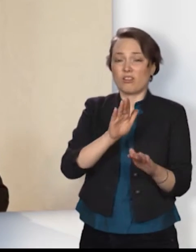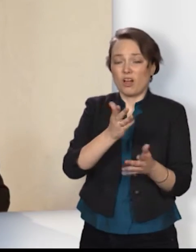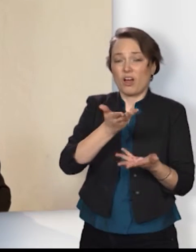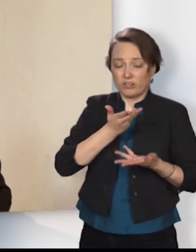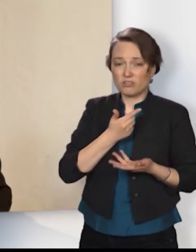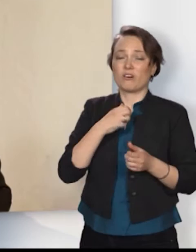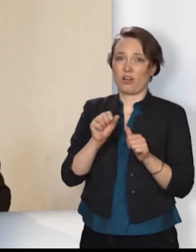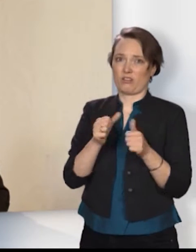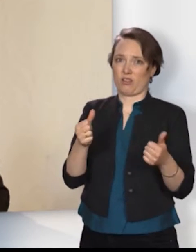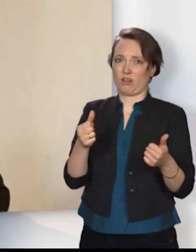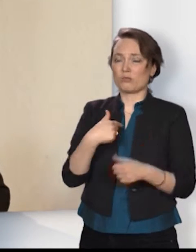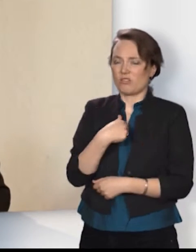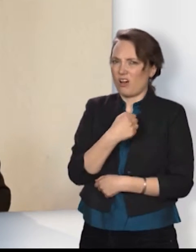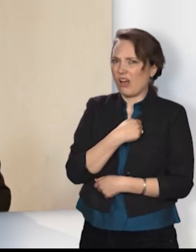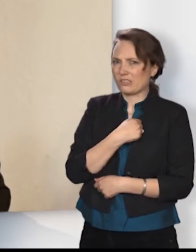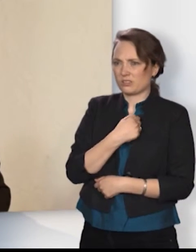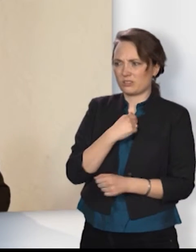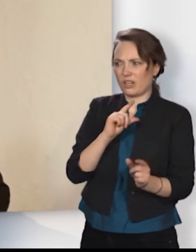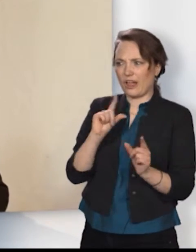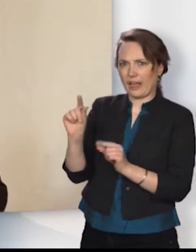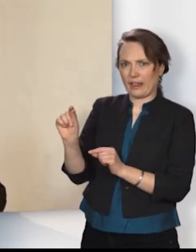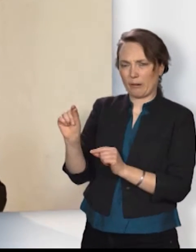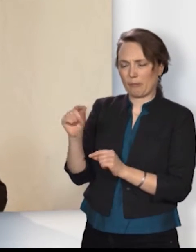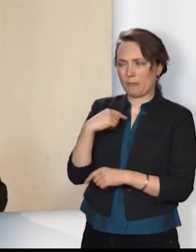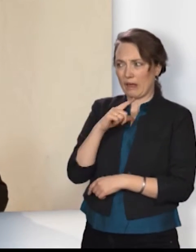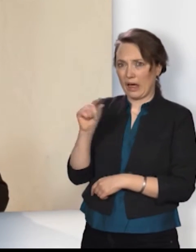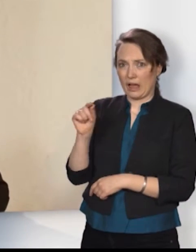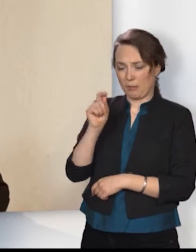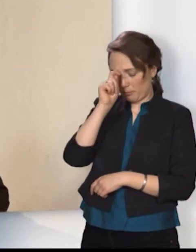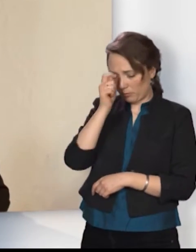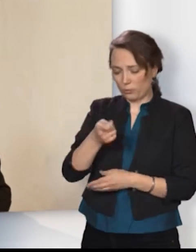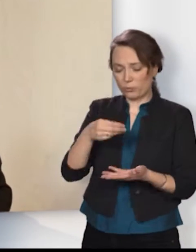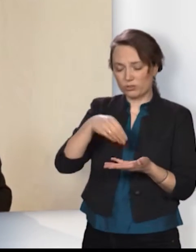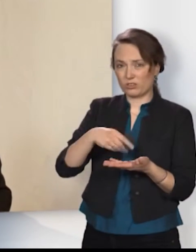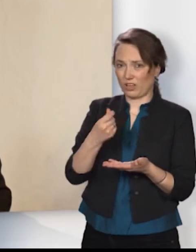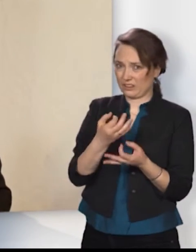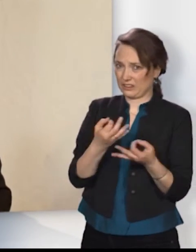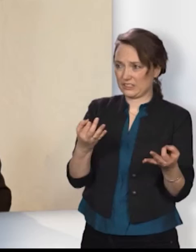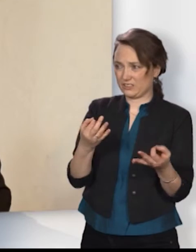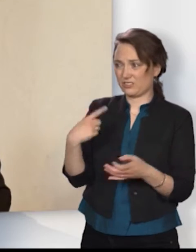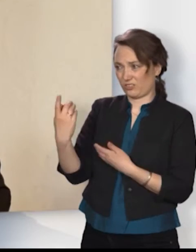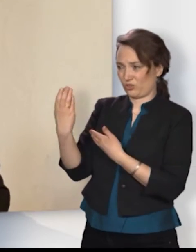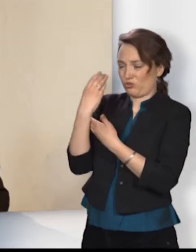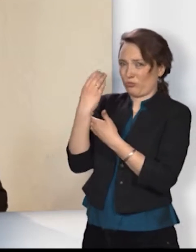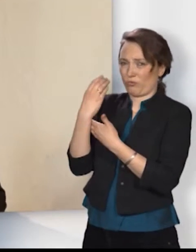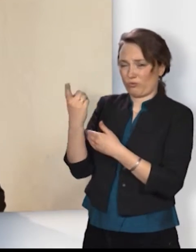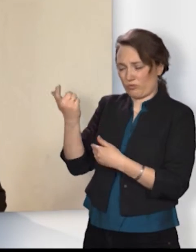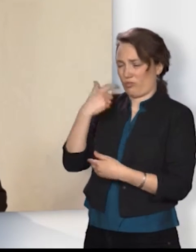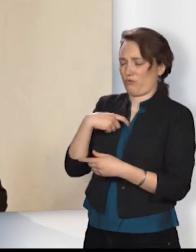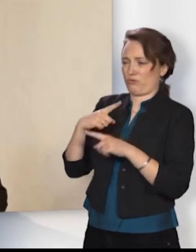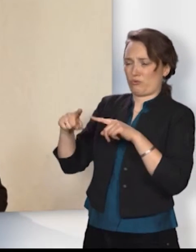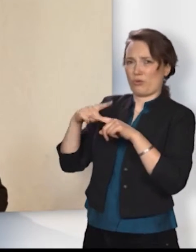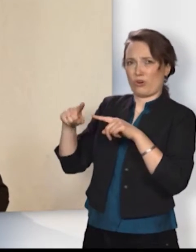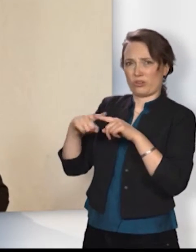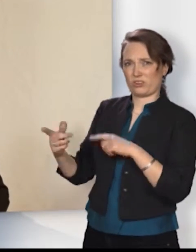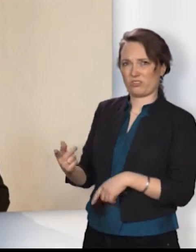heimzukommen und keinen Cent im Hut zu haben, ausgeliefert eurem Geschimpfe und Gespött. Nur eine Last hat